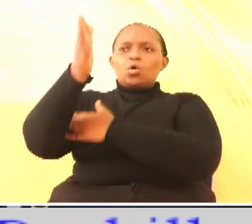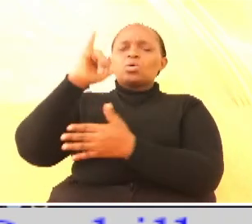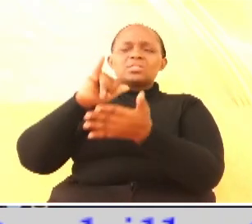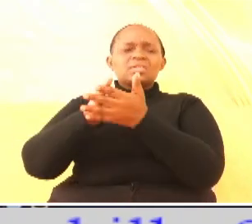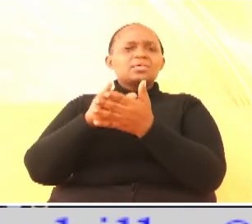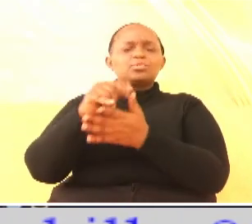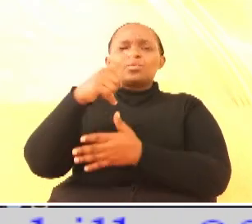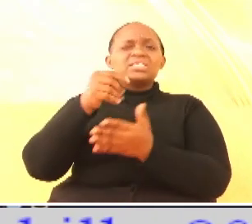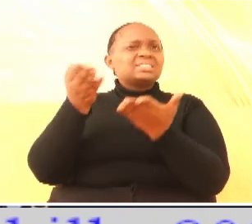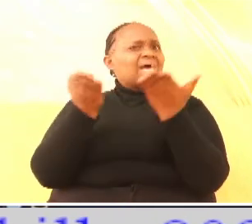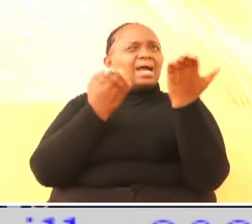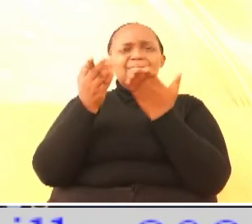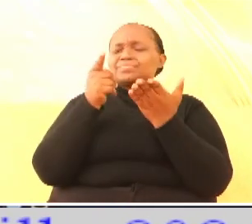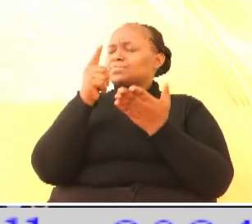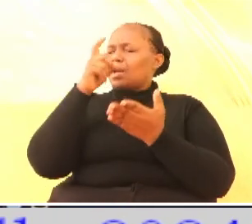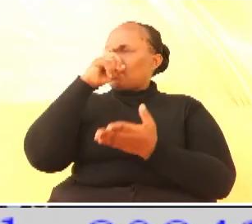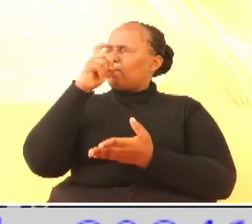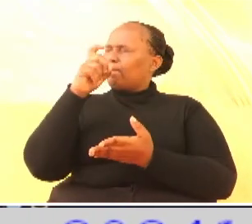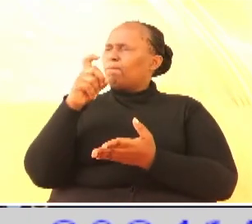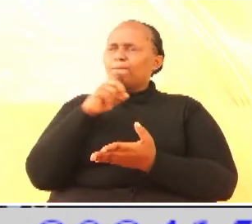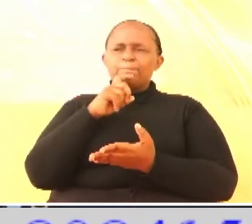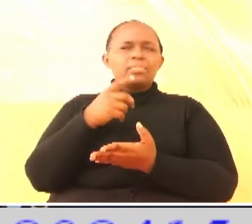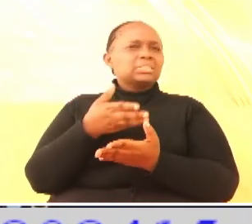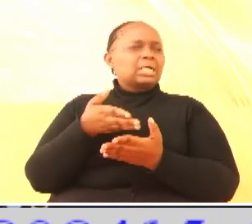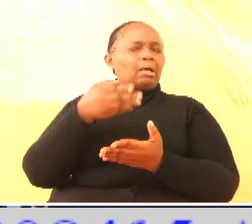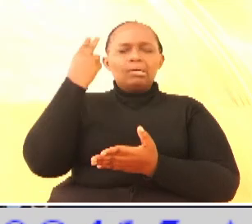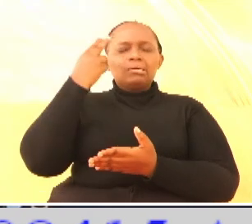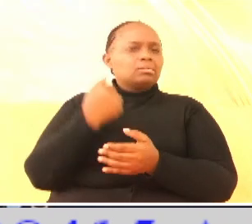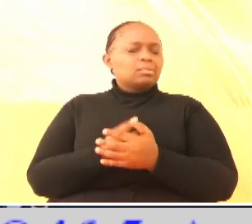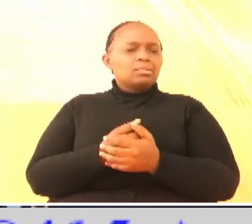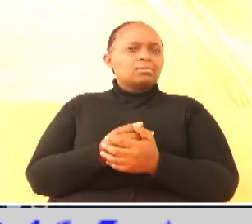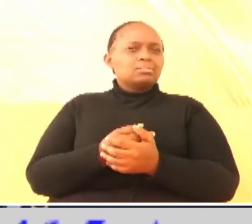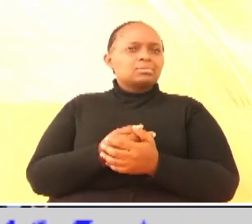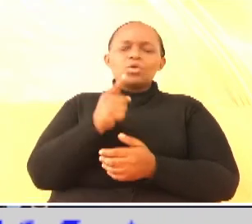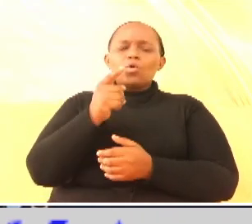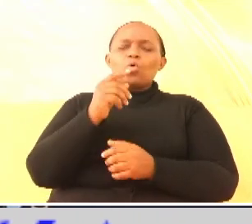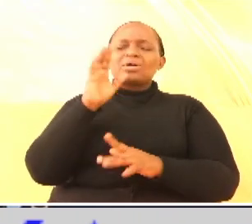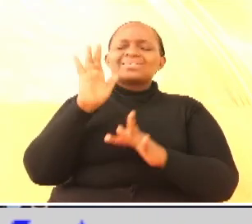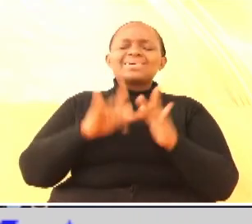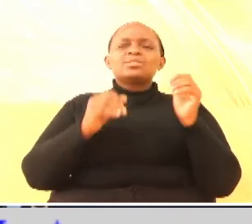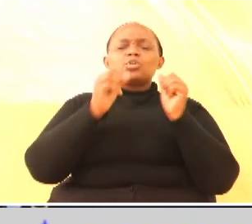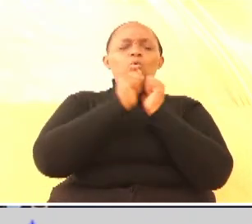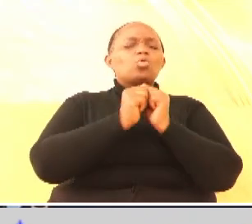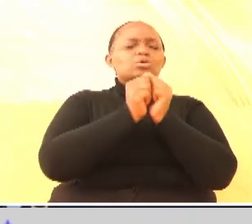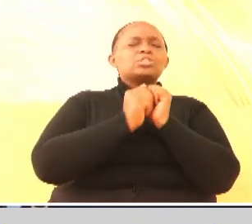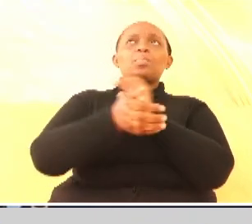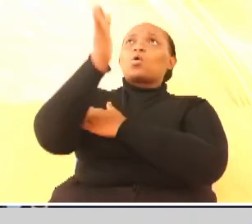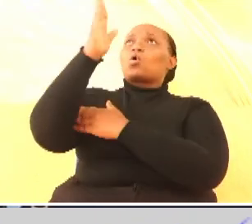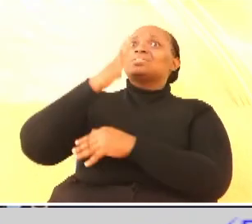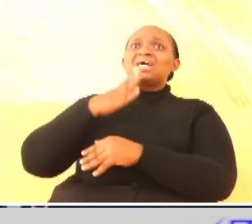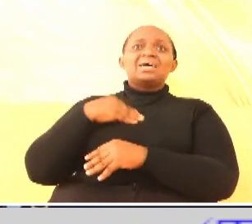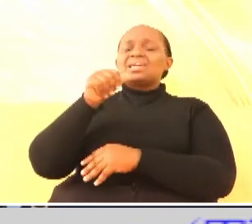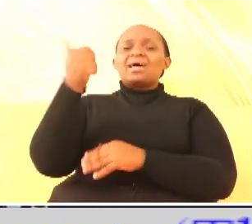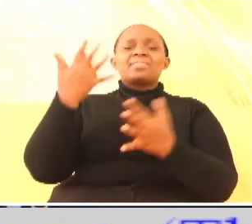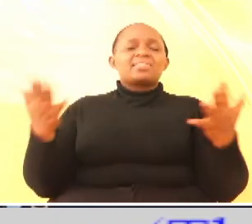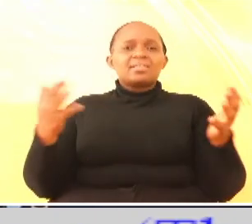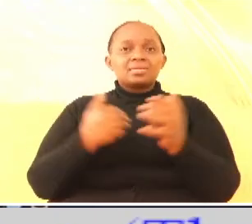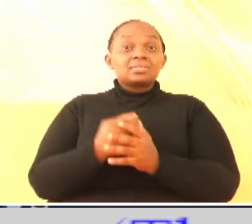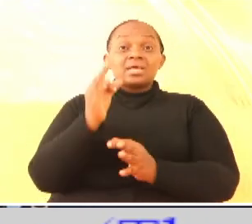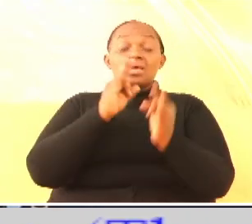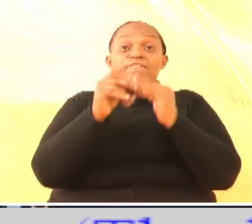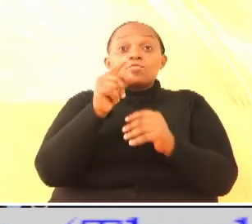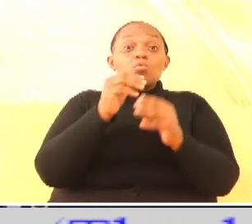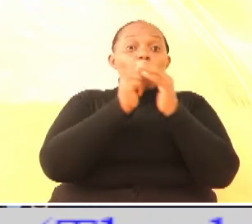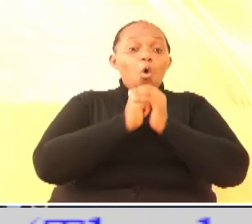wivu. Utukufu wake hawezi badilisha na kitu kingine chochote. Amen. Kama umeingia kwa Mungu,